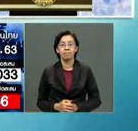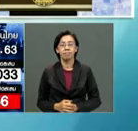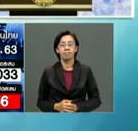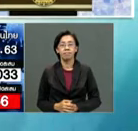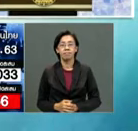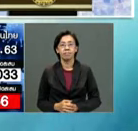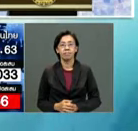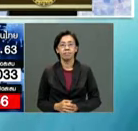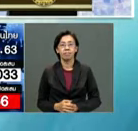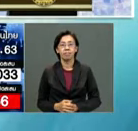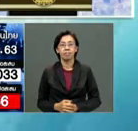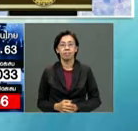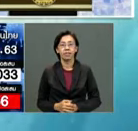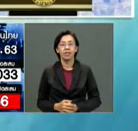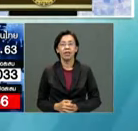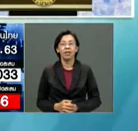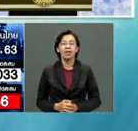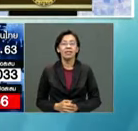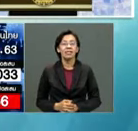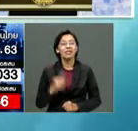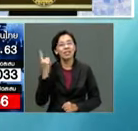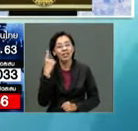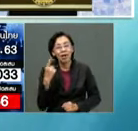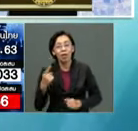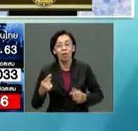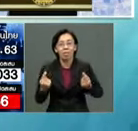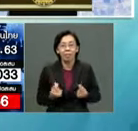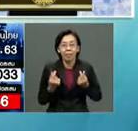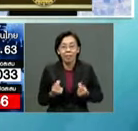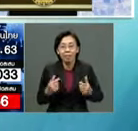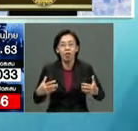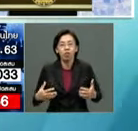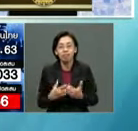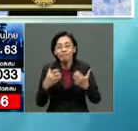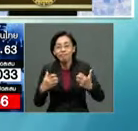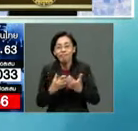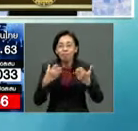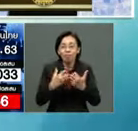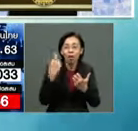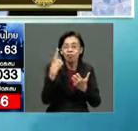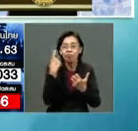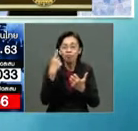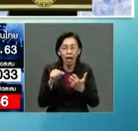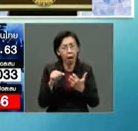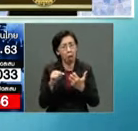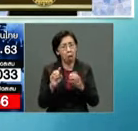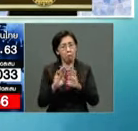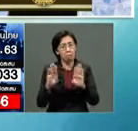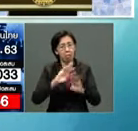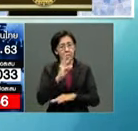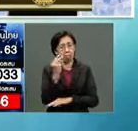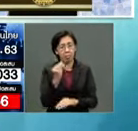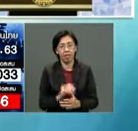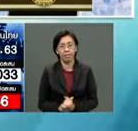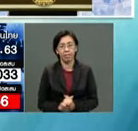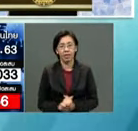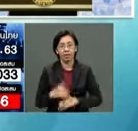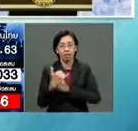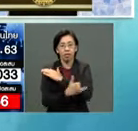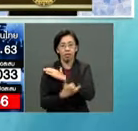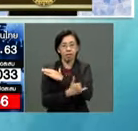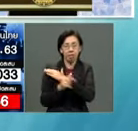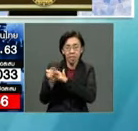ที่เป็นผับบาร์สถานบันเทิงจะเปิดได้เมื่อไหร่จริงๆแล้วอย่างที่บอกพอมีกรณีเกิดขึ้นที่ต่างประเทศก็